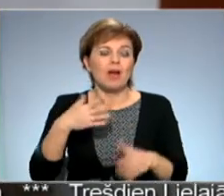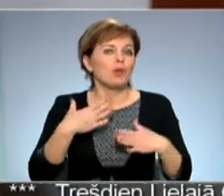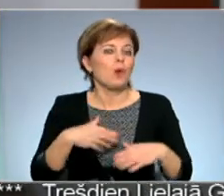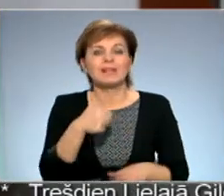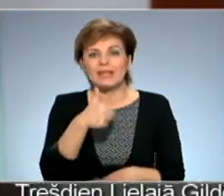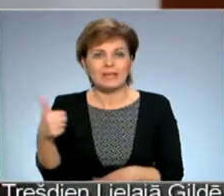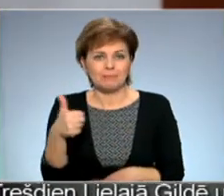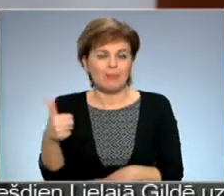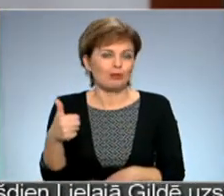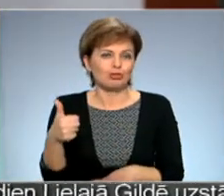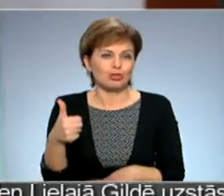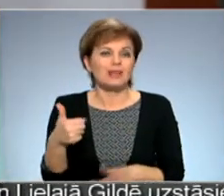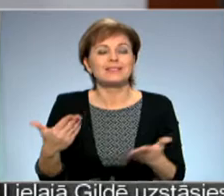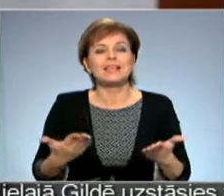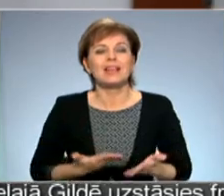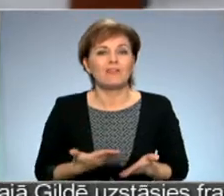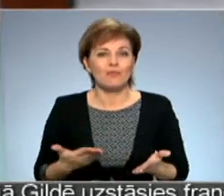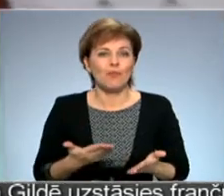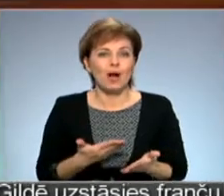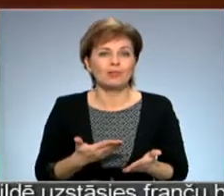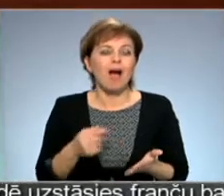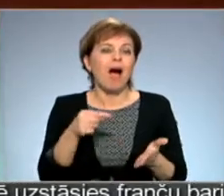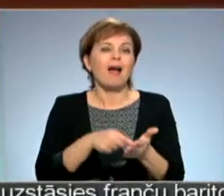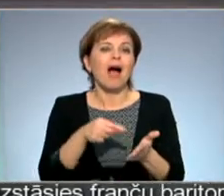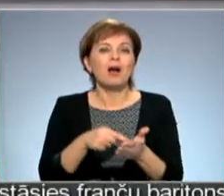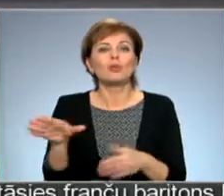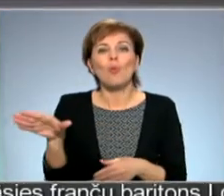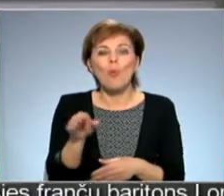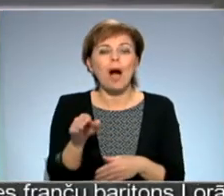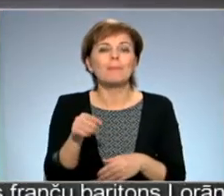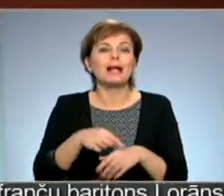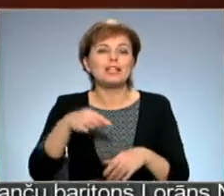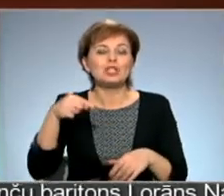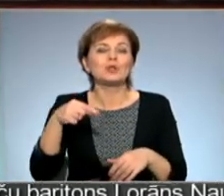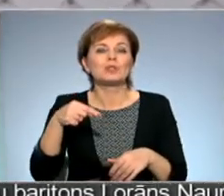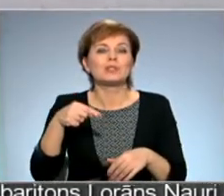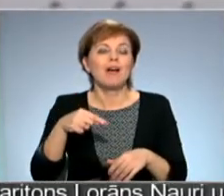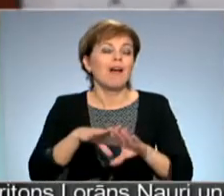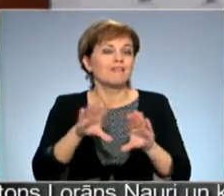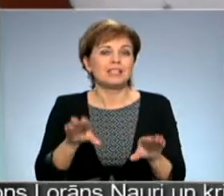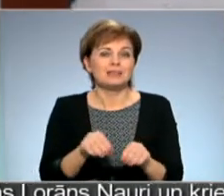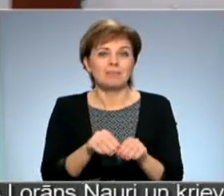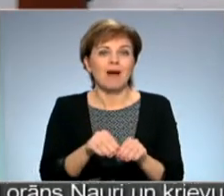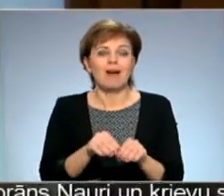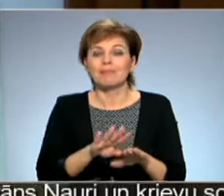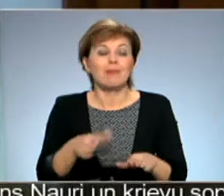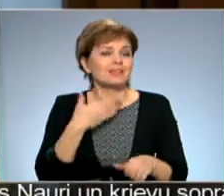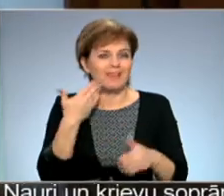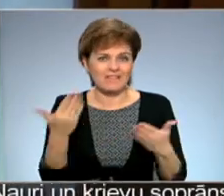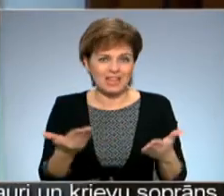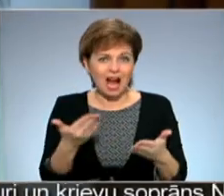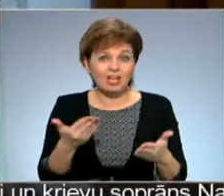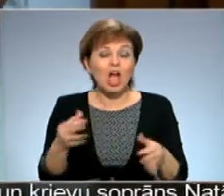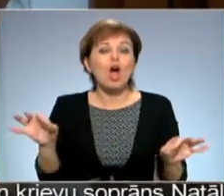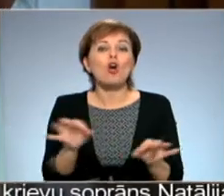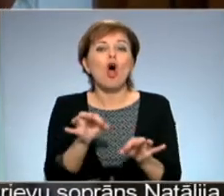īpaša, man liekas, dzīvot ar kādu kopā izjust un sajust, un tas vispār nemaz nav tik viegli. Koncerta